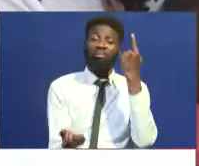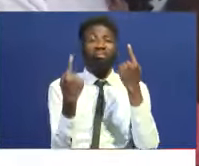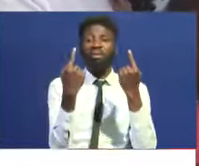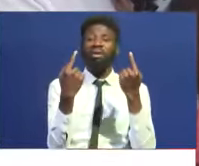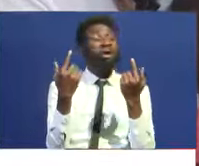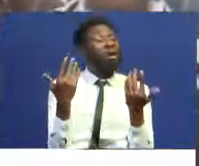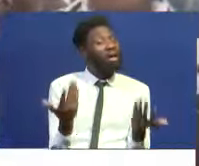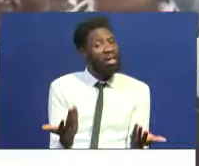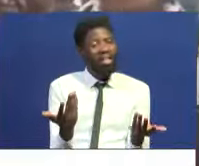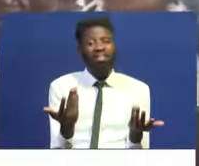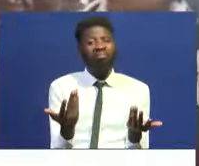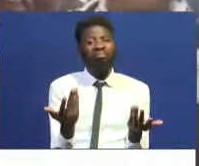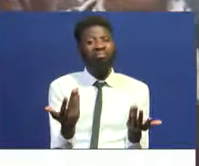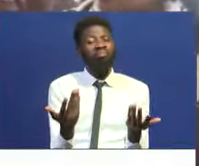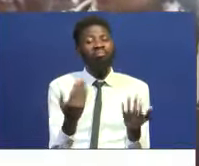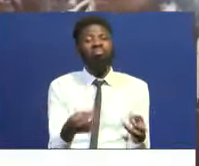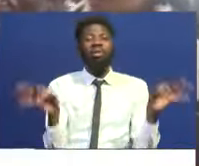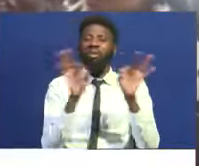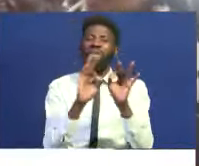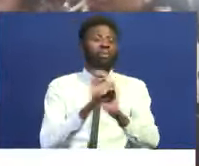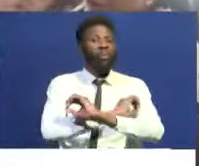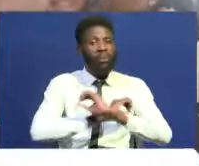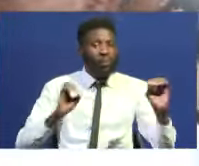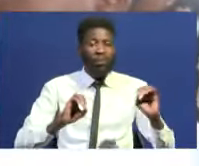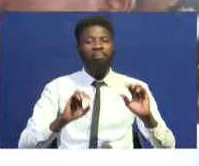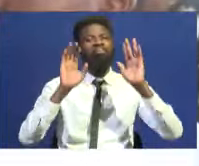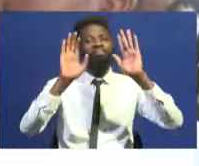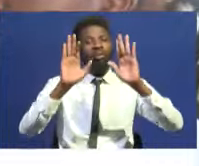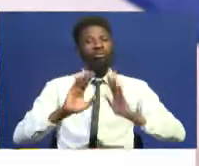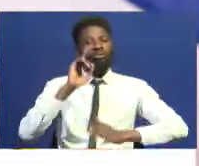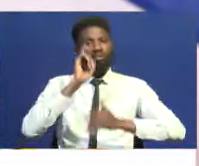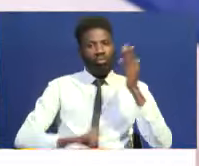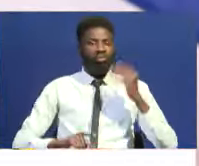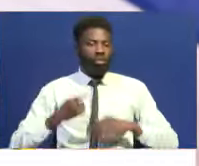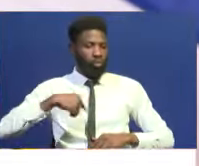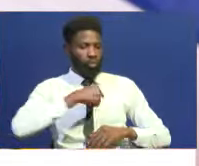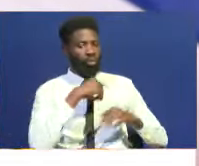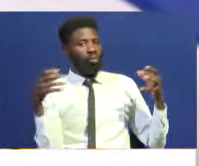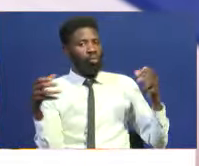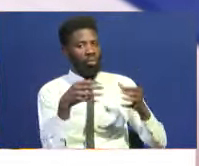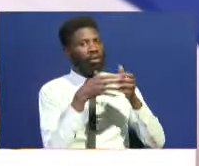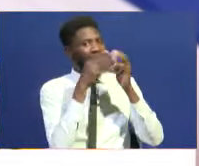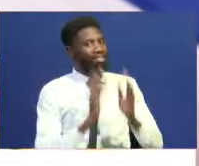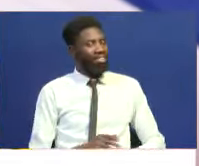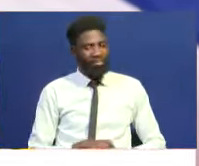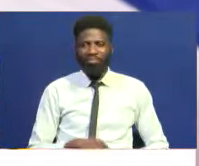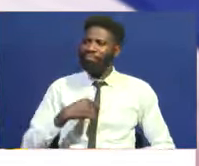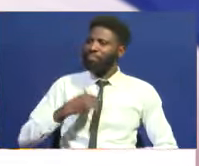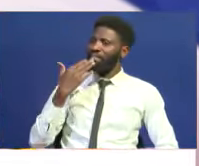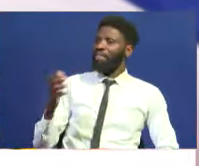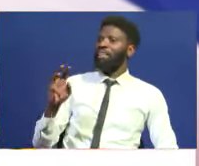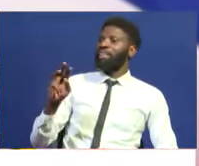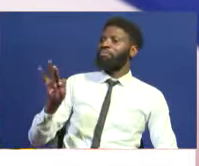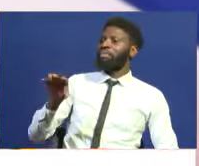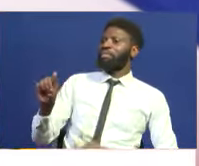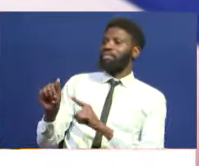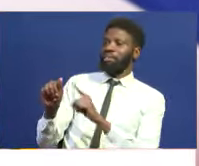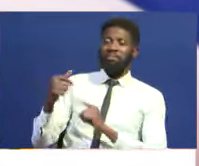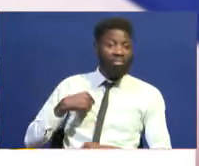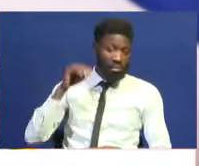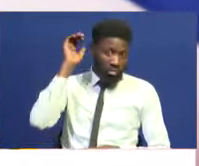chini, hiyo sio ya muhimu. Ya muhimu ni sisi kama viongozi, na nashukuru MCA nikisikia siku